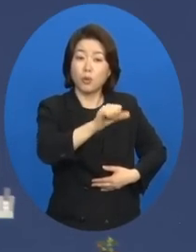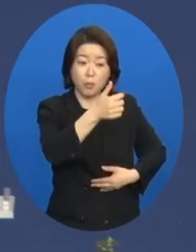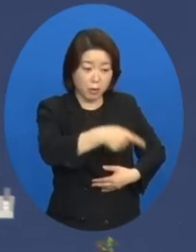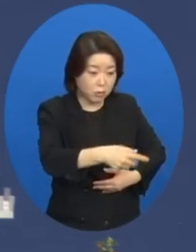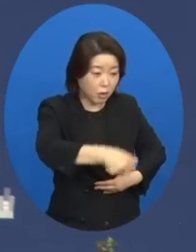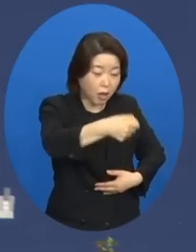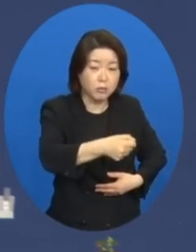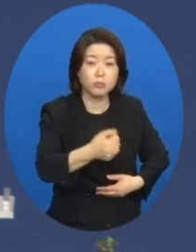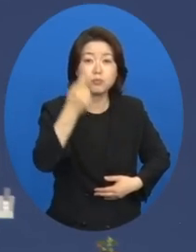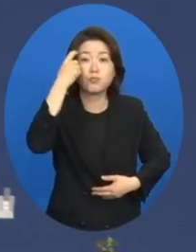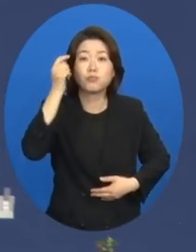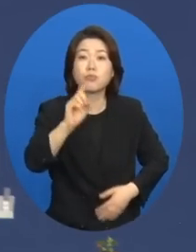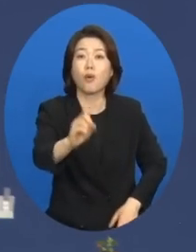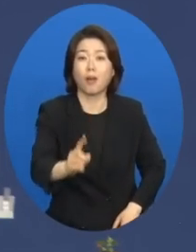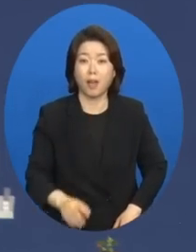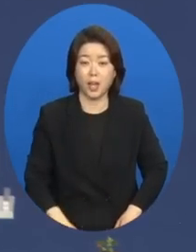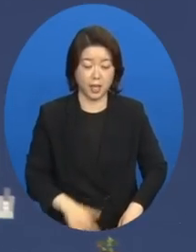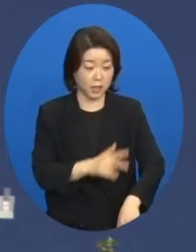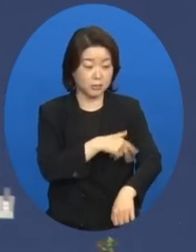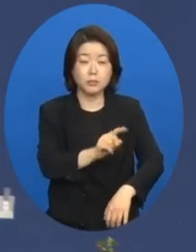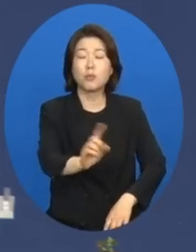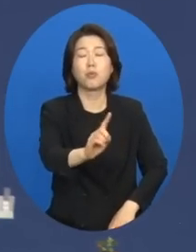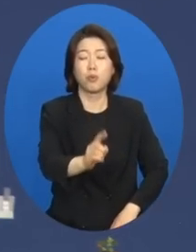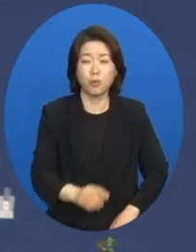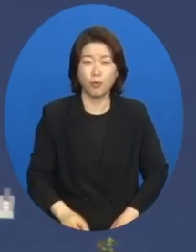그 뭐하는 집사님이야 이거 진짜.